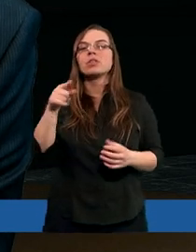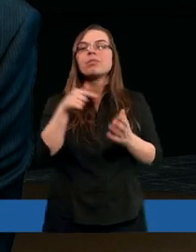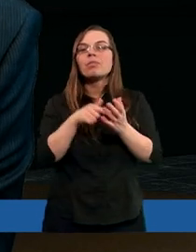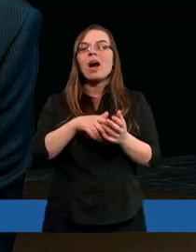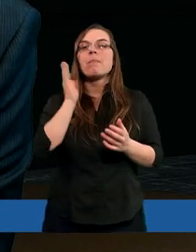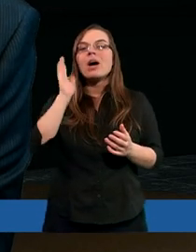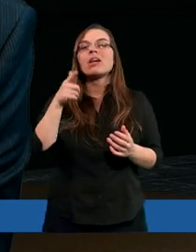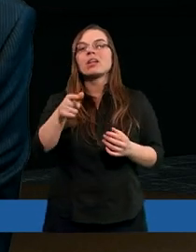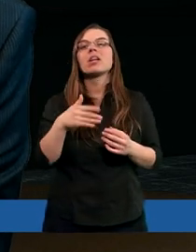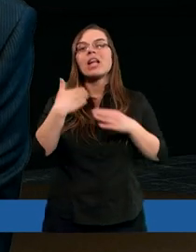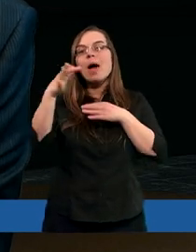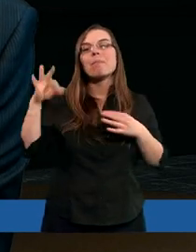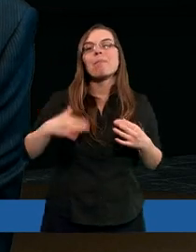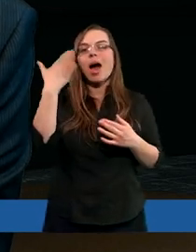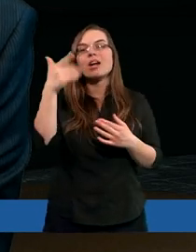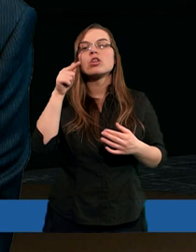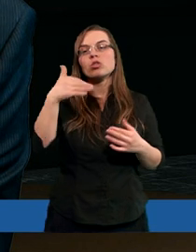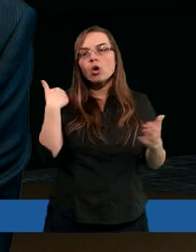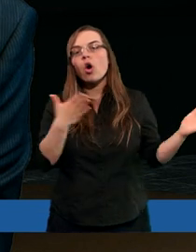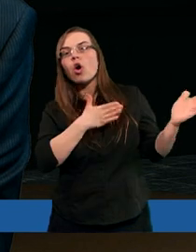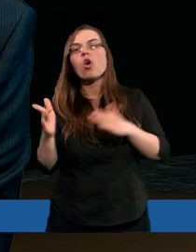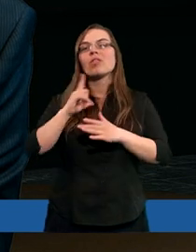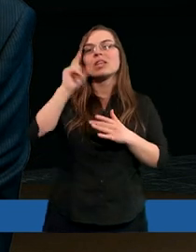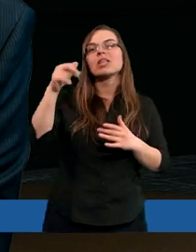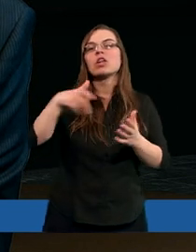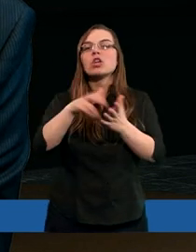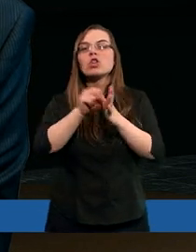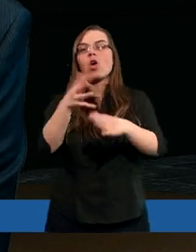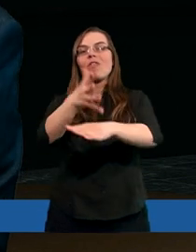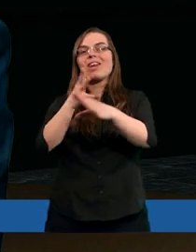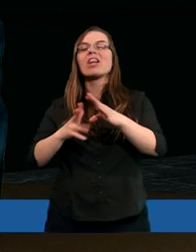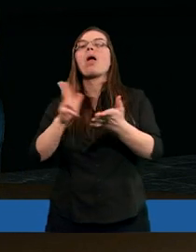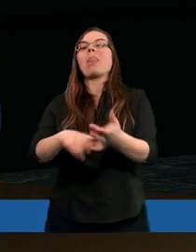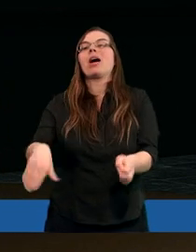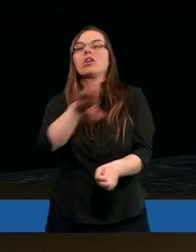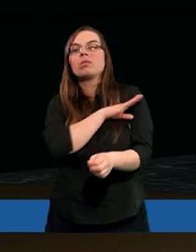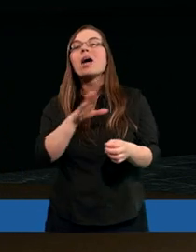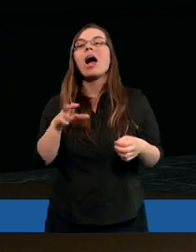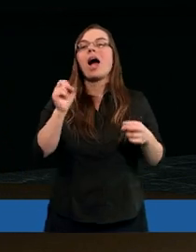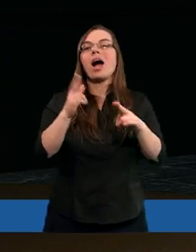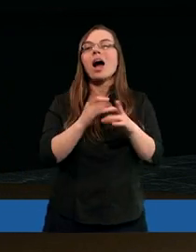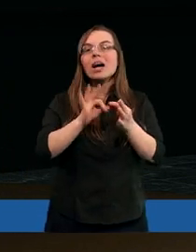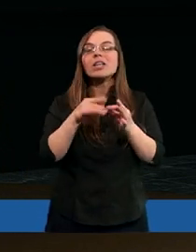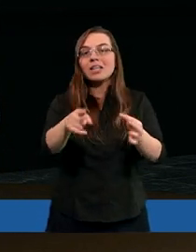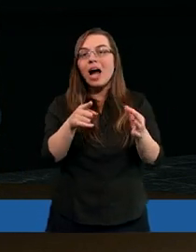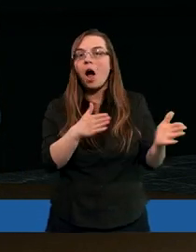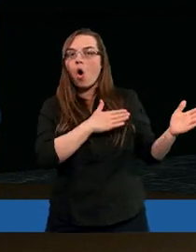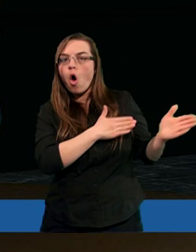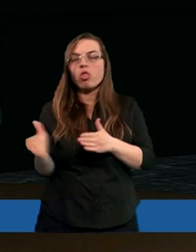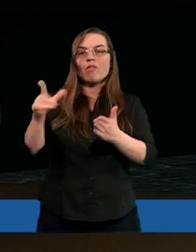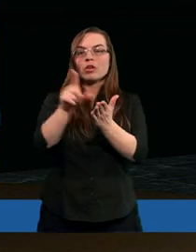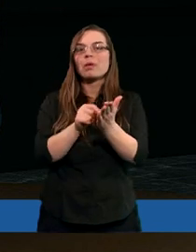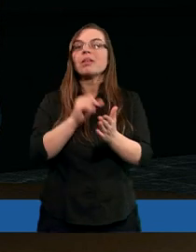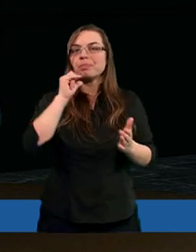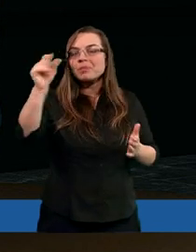zacz, czyli Piotr rzekł do niego, Panie, z Tobą gotów jestem iść i do więzienia i na śmierć. Czyli ta gotowość Piotra,